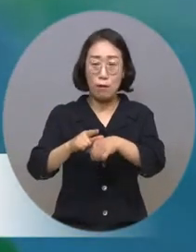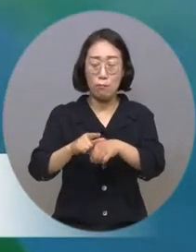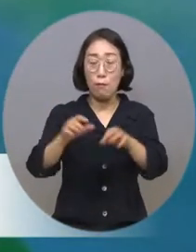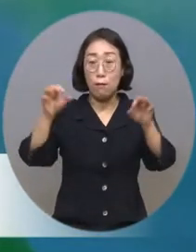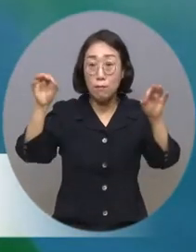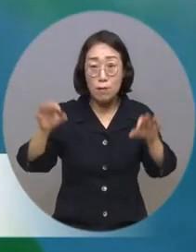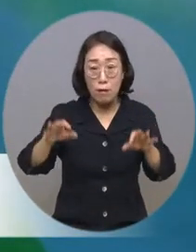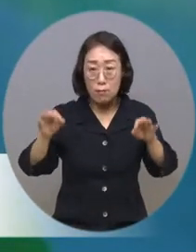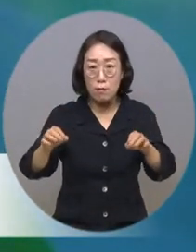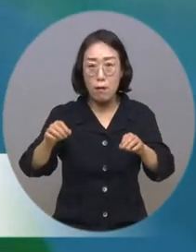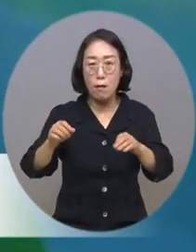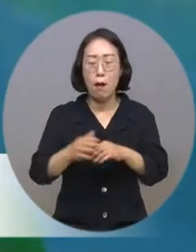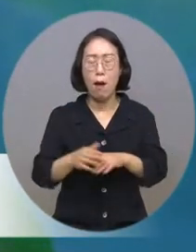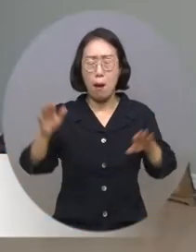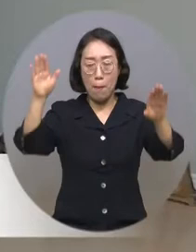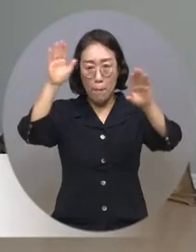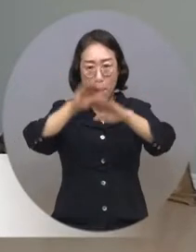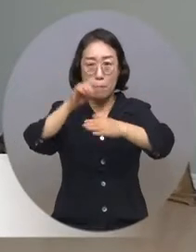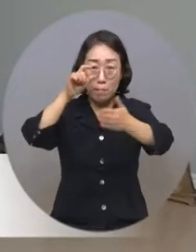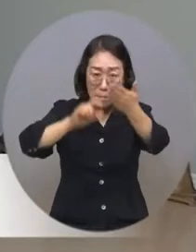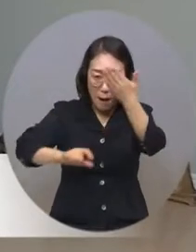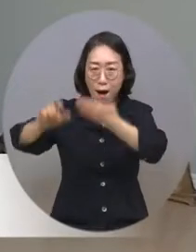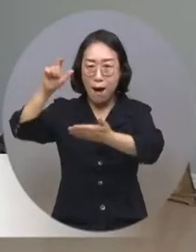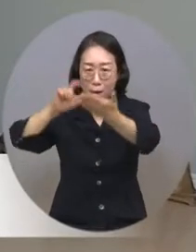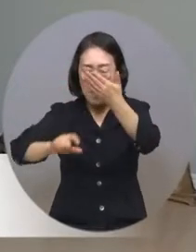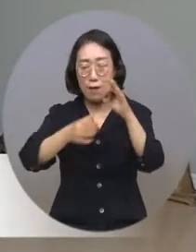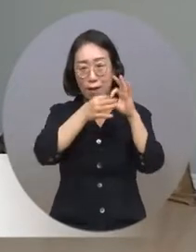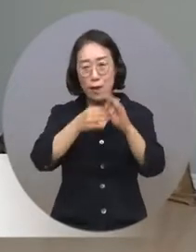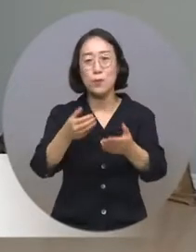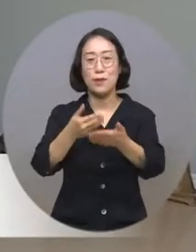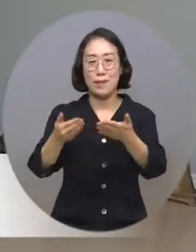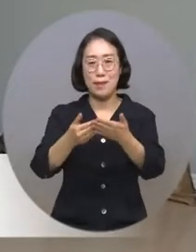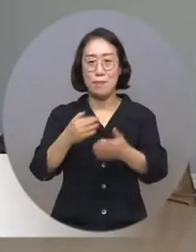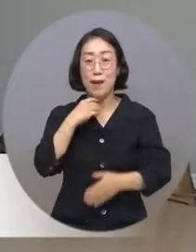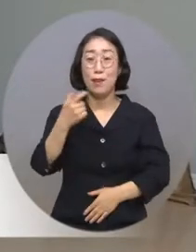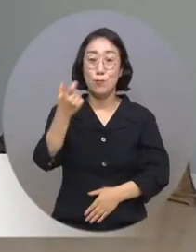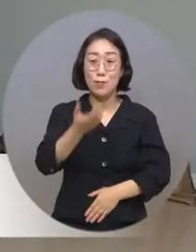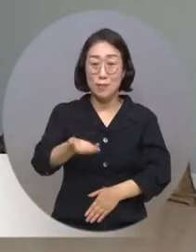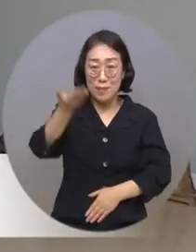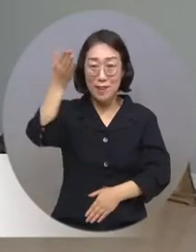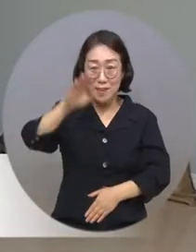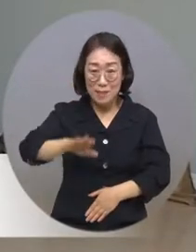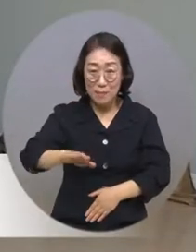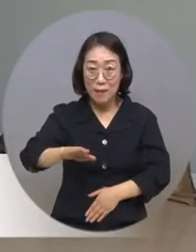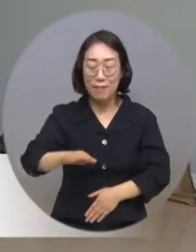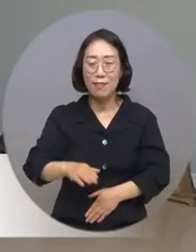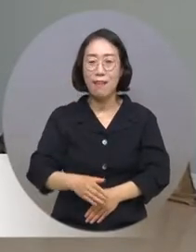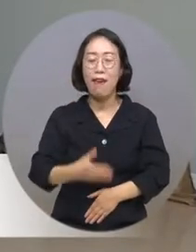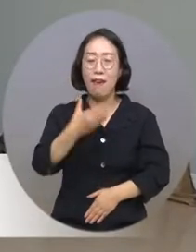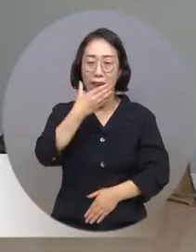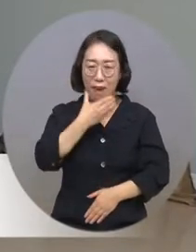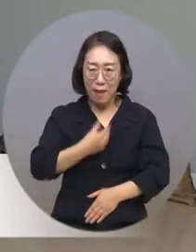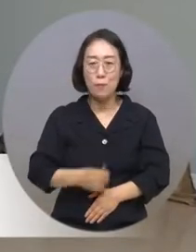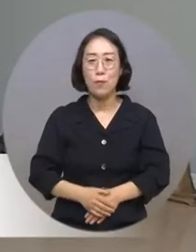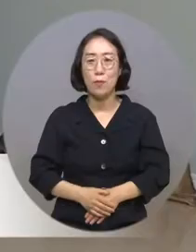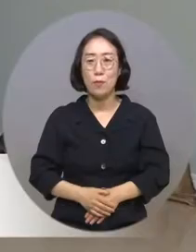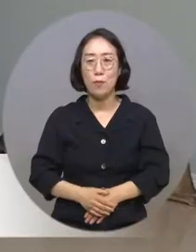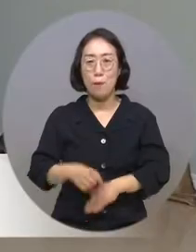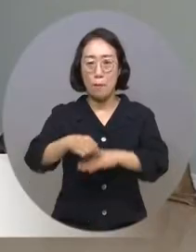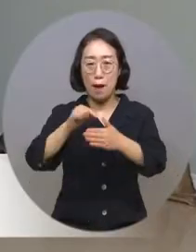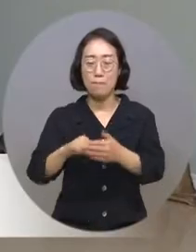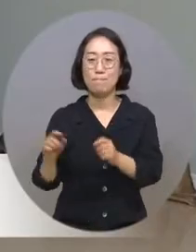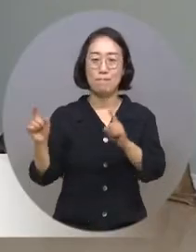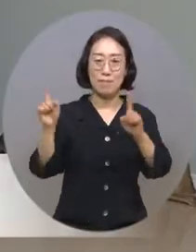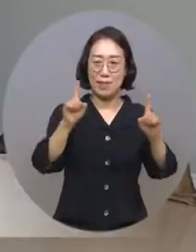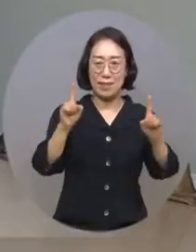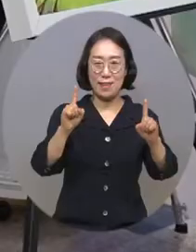몰라고 저녁에 잠을 안 자도 나이가 60이 넘었지만 잠을 안 자도 너무너무 행복한 순간순간 힐링하는